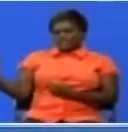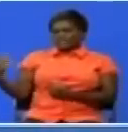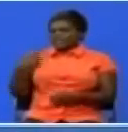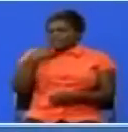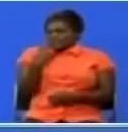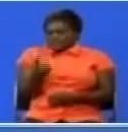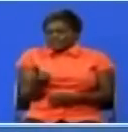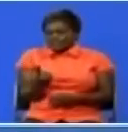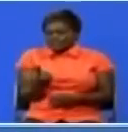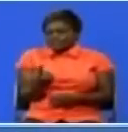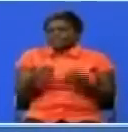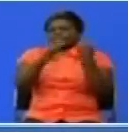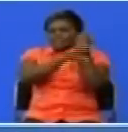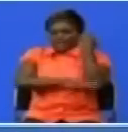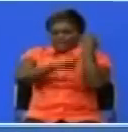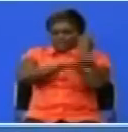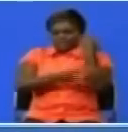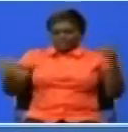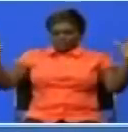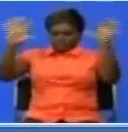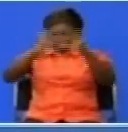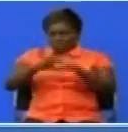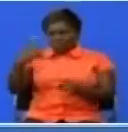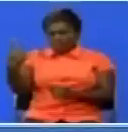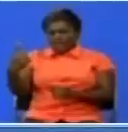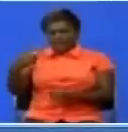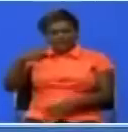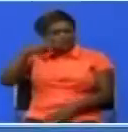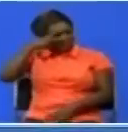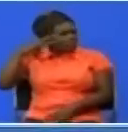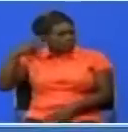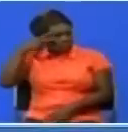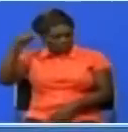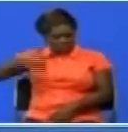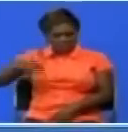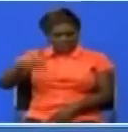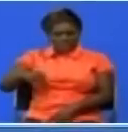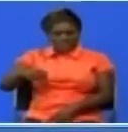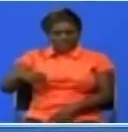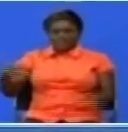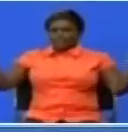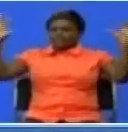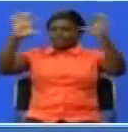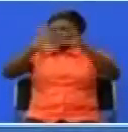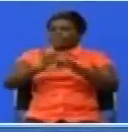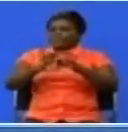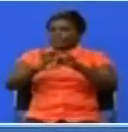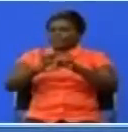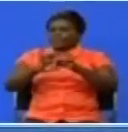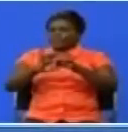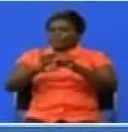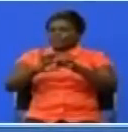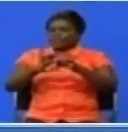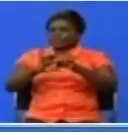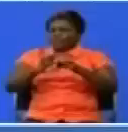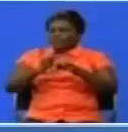basi ni nchi ambazo zimeunganishwa na kitu kimoja, ugaidi kwa siku ya leo, na wameungana katika ule ukumbi